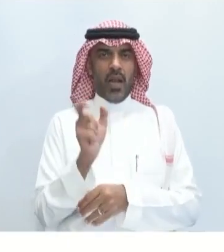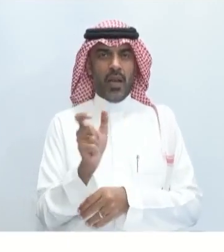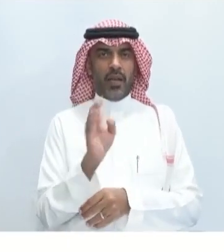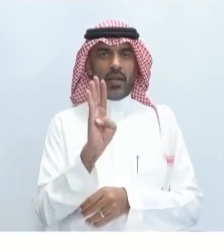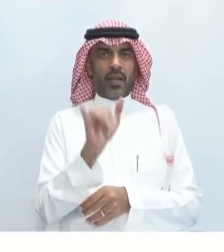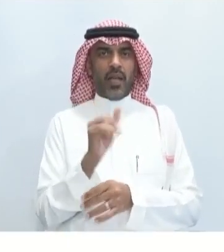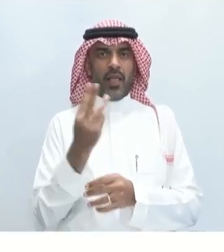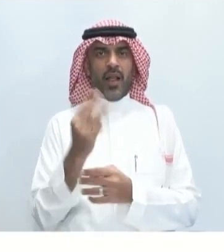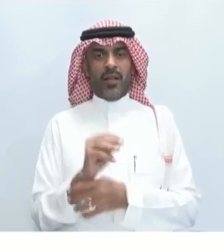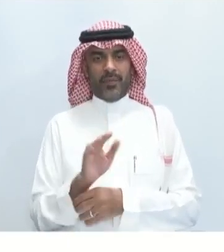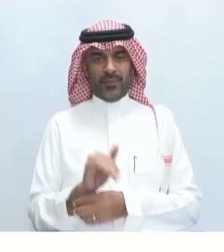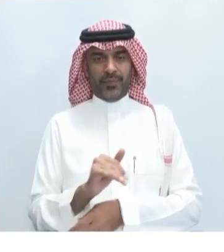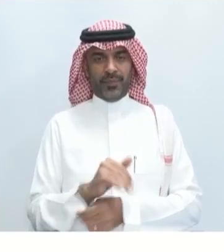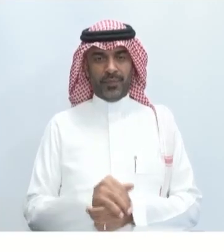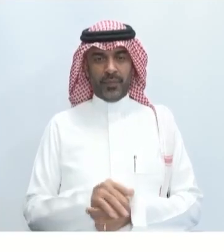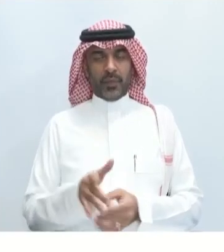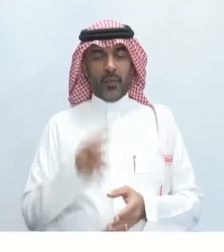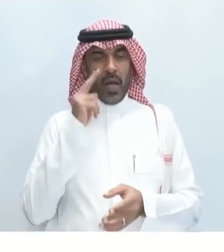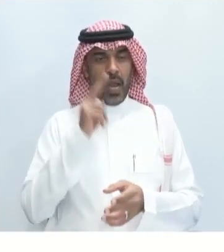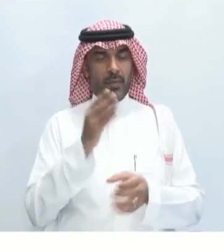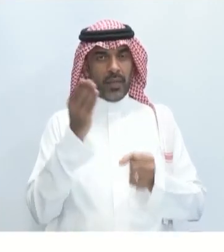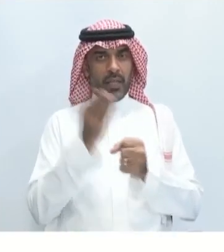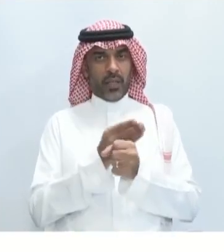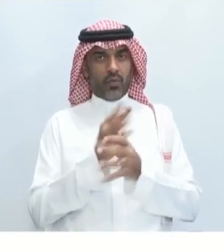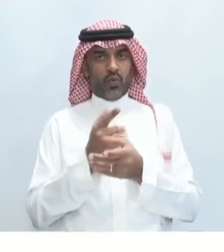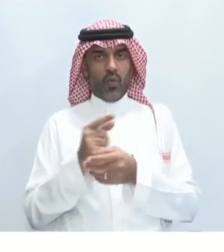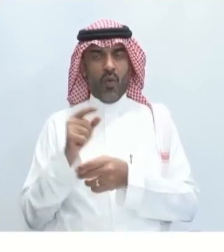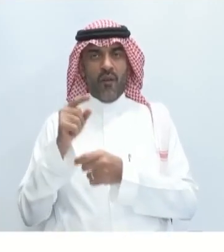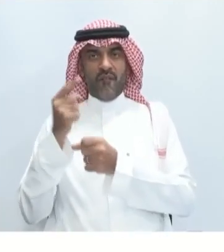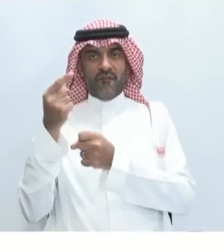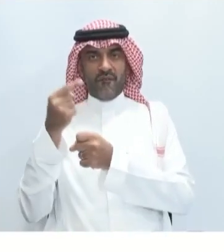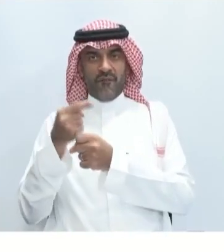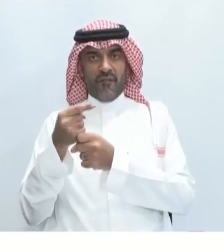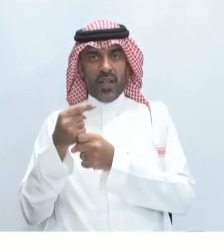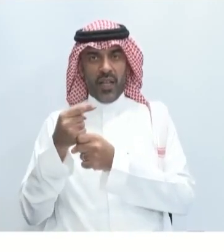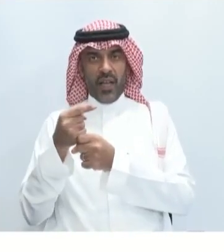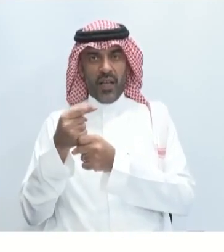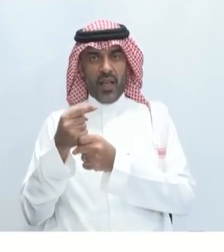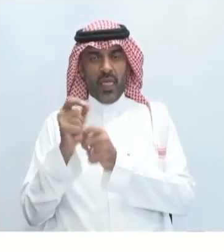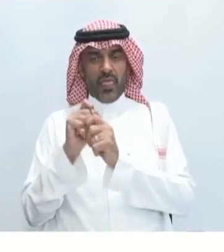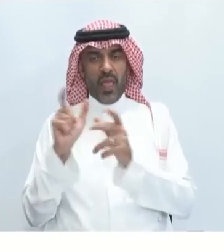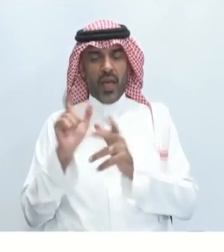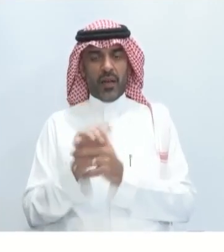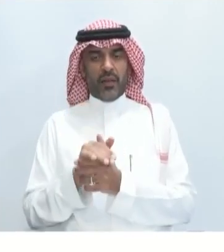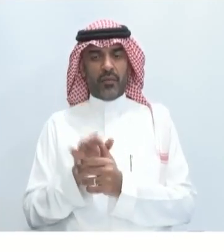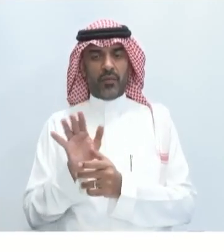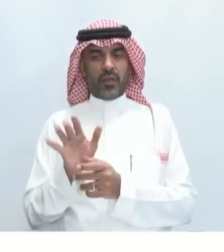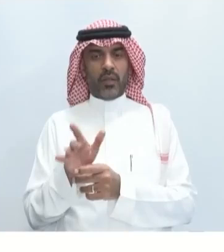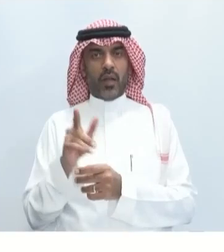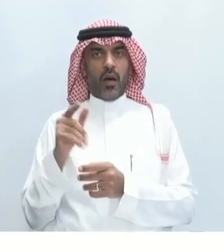المضارع الفتحه الظاهره اذا كان صحيح الاخر مثل لن